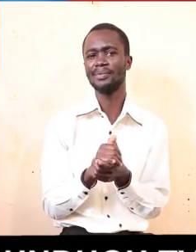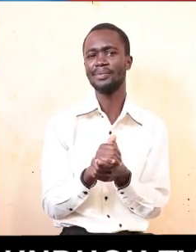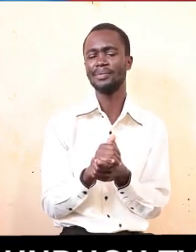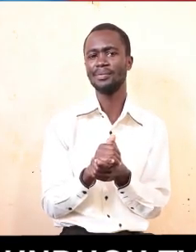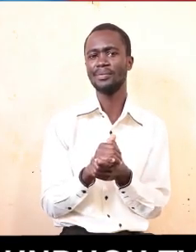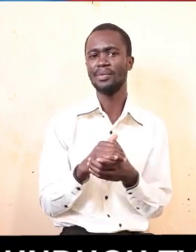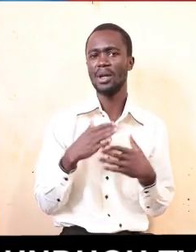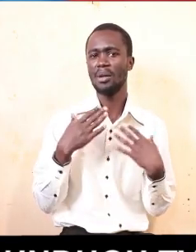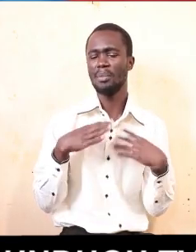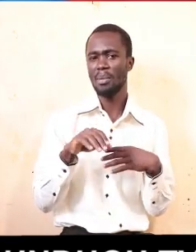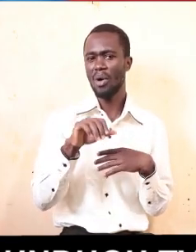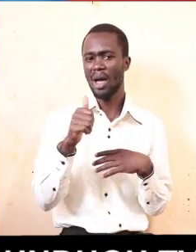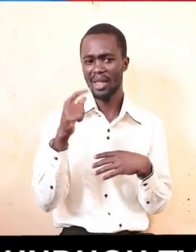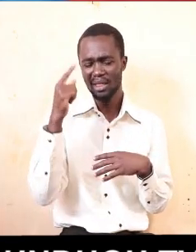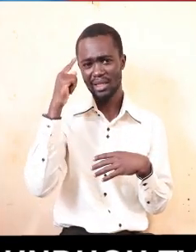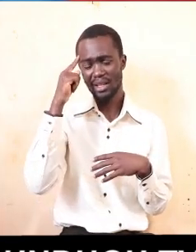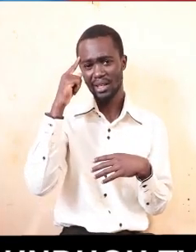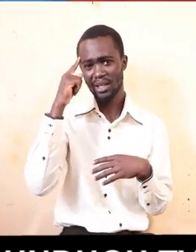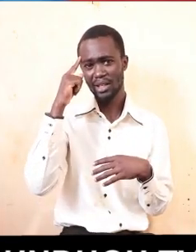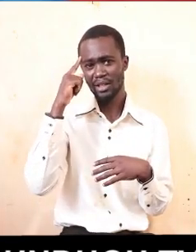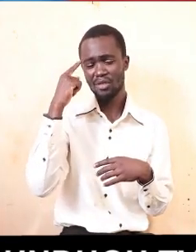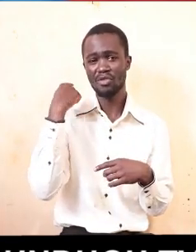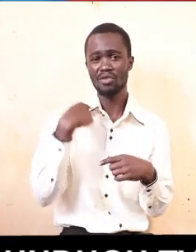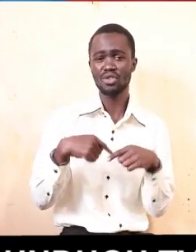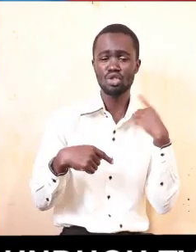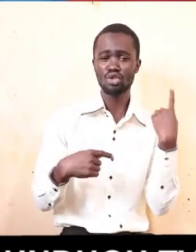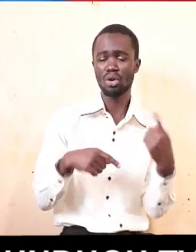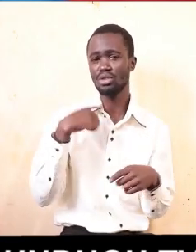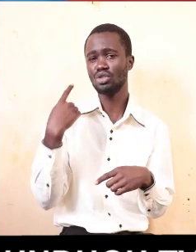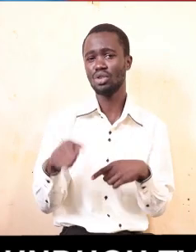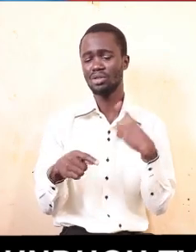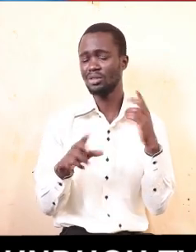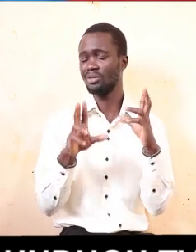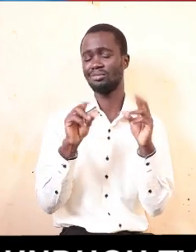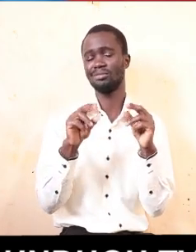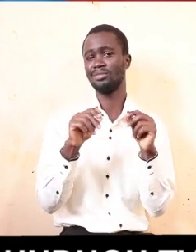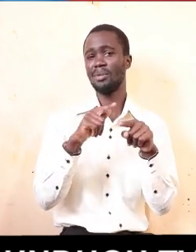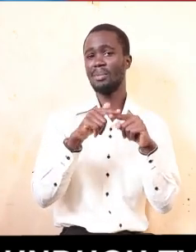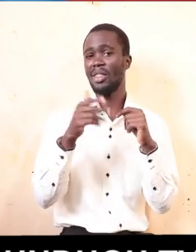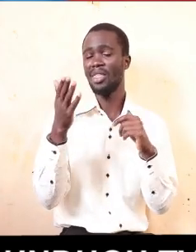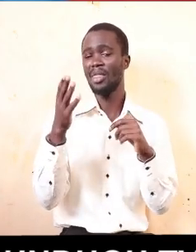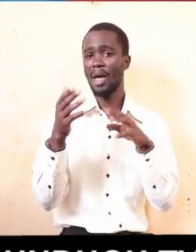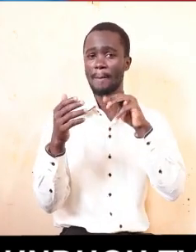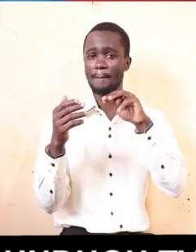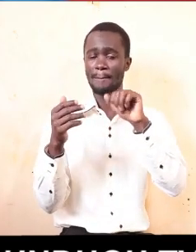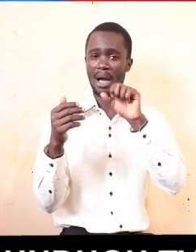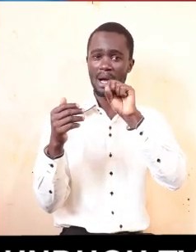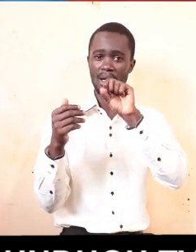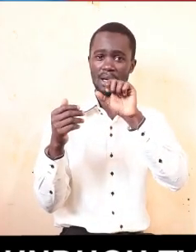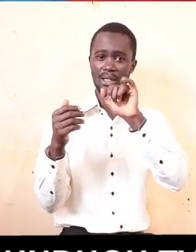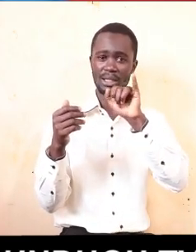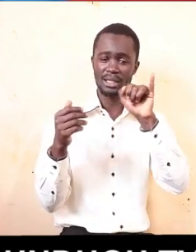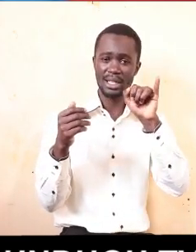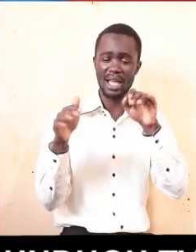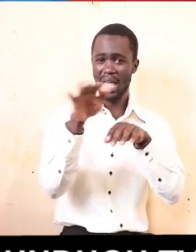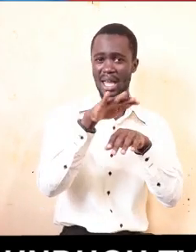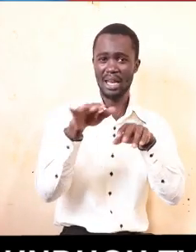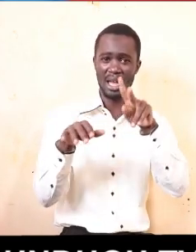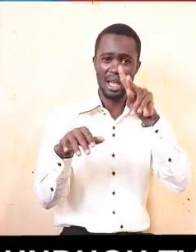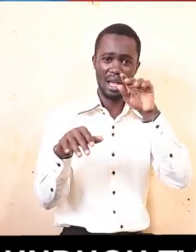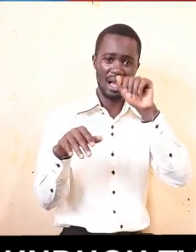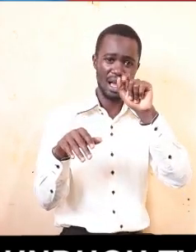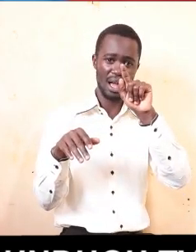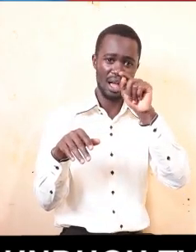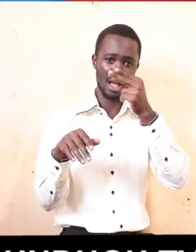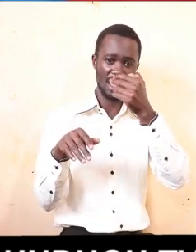watu wengine walikuwa wanaona kama ni mchezo. Saa hii huko Masii, huko Kadheka, wale